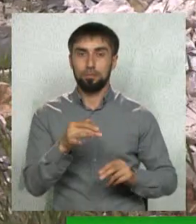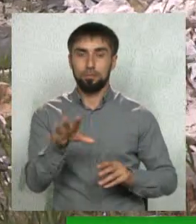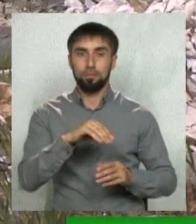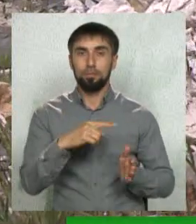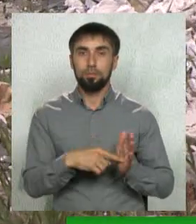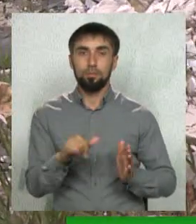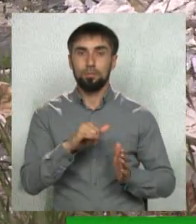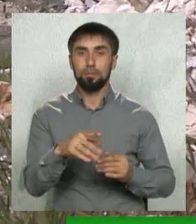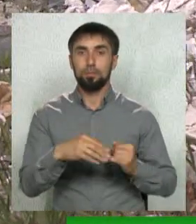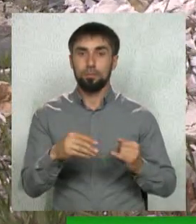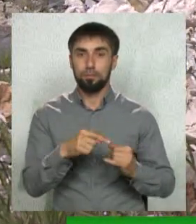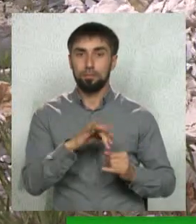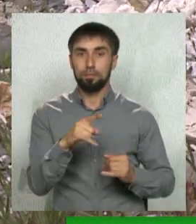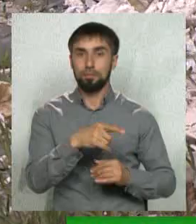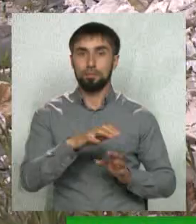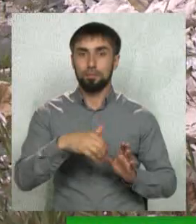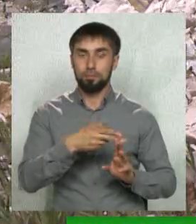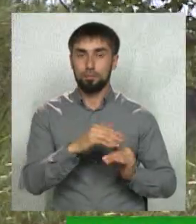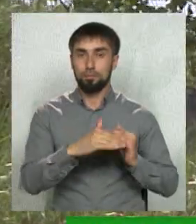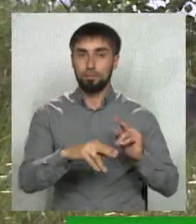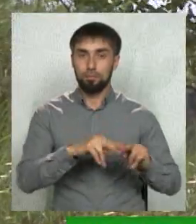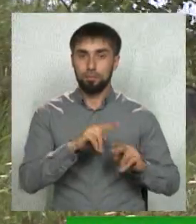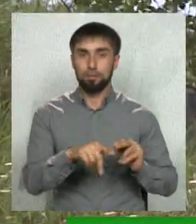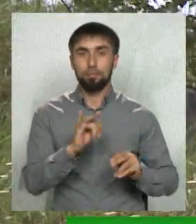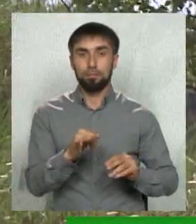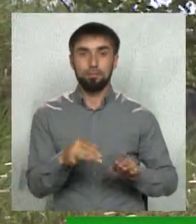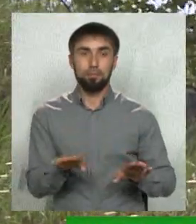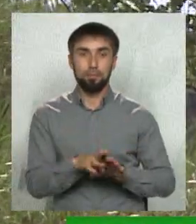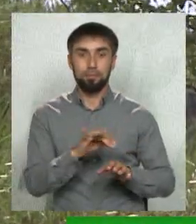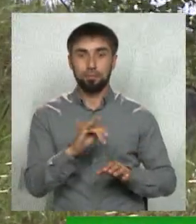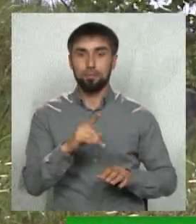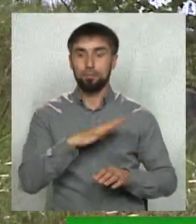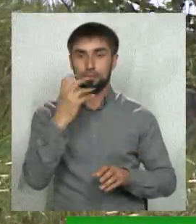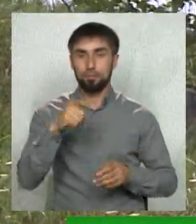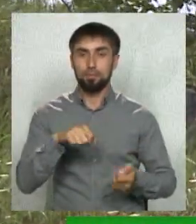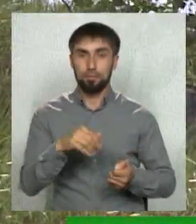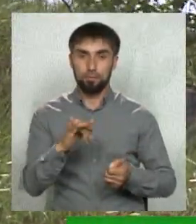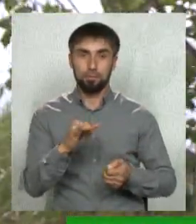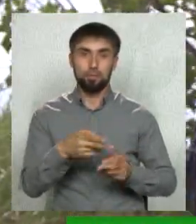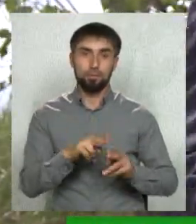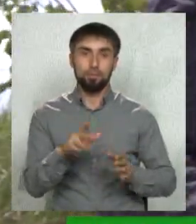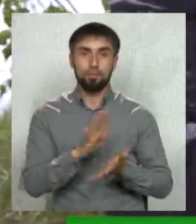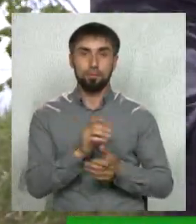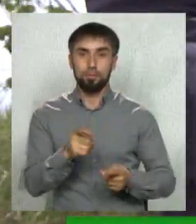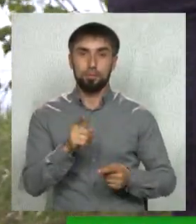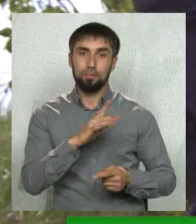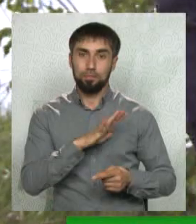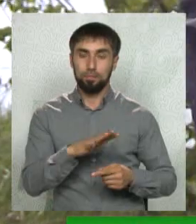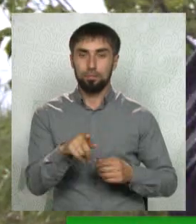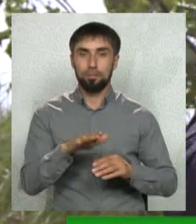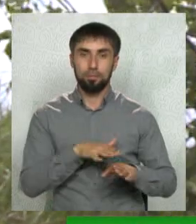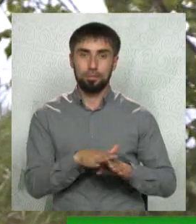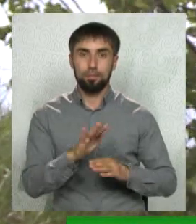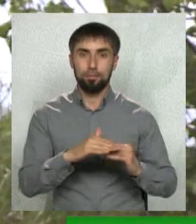вопрос, куда девать землю из котлована стройплощадок, закрыть карьер для черных копателей и лишить загрязнителей места, куда